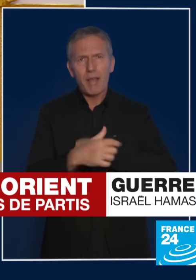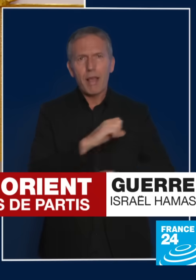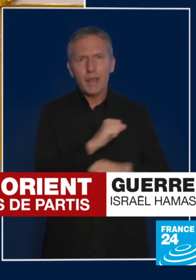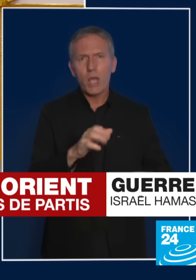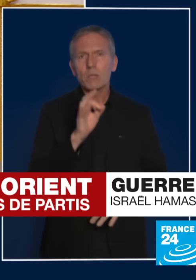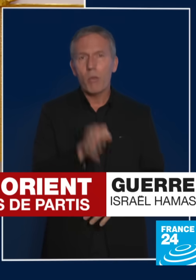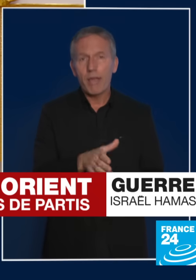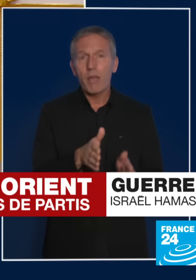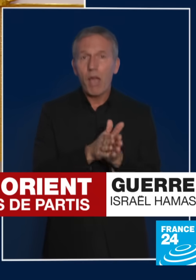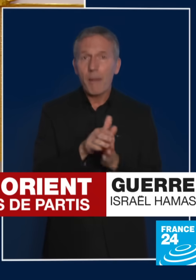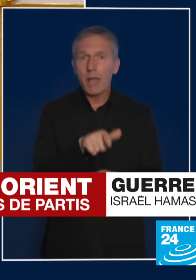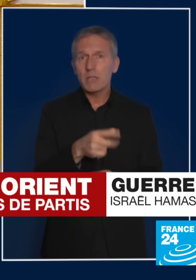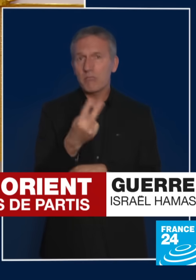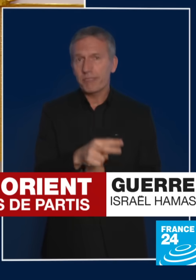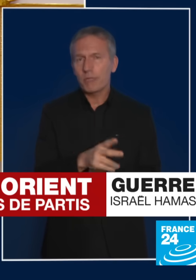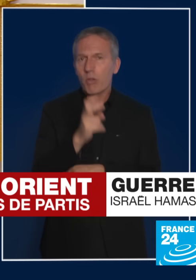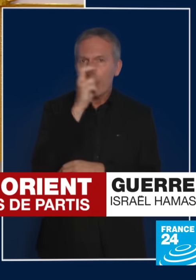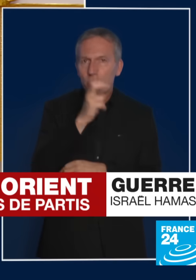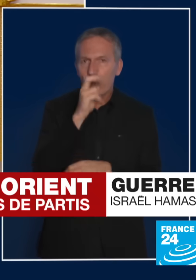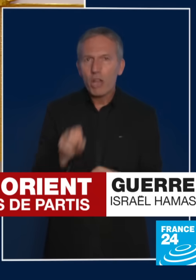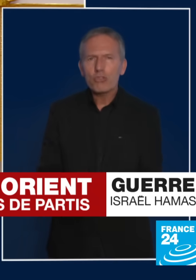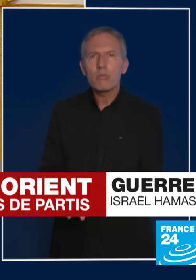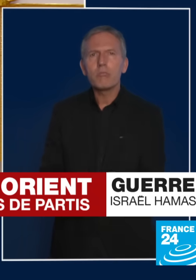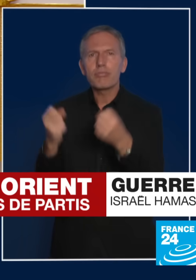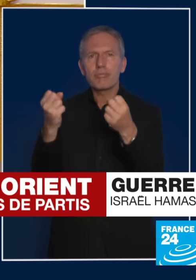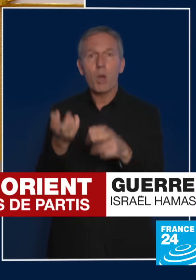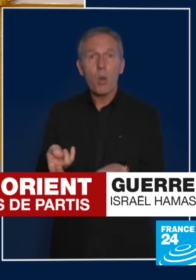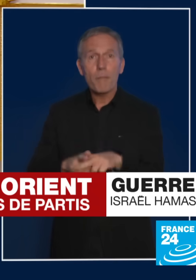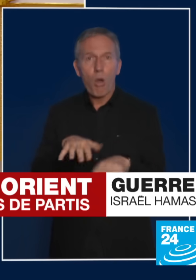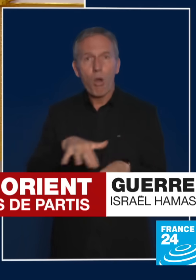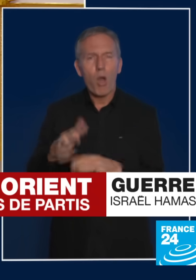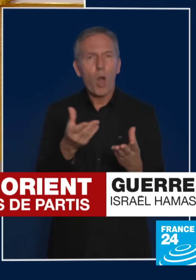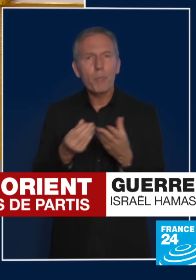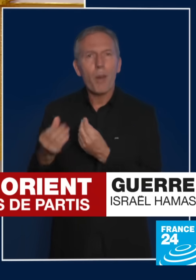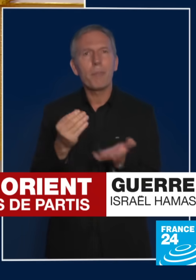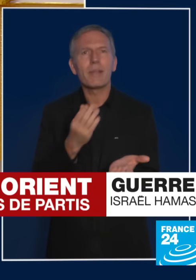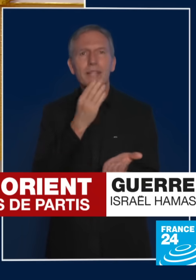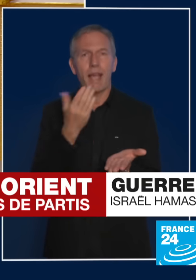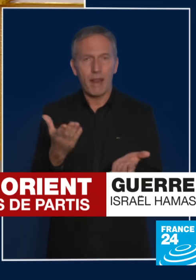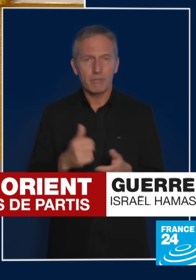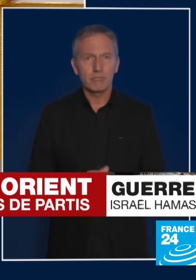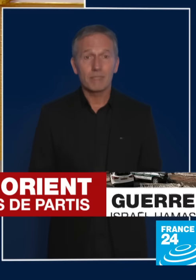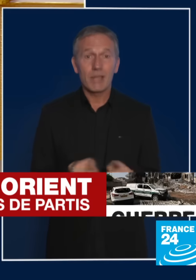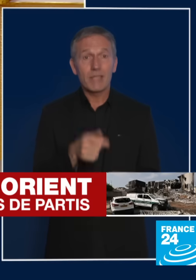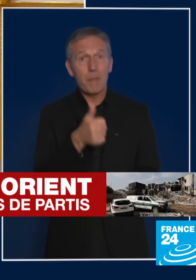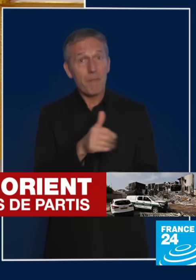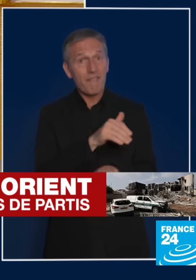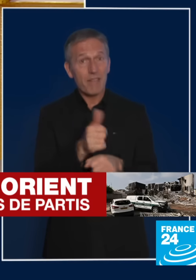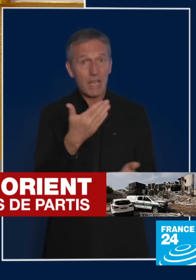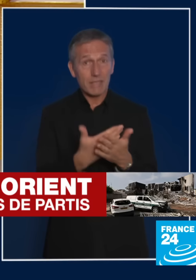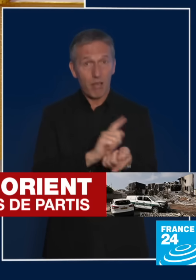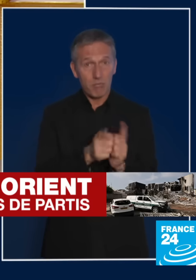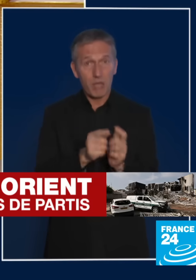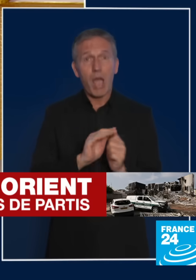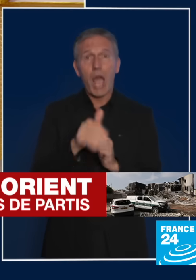le Hamas cherche avant tout la destruction et la mort du peuple d'Israël et agissant comme il le fait il sait par ailleurs à